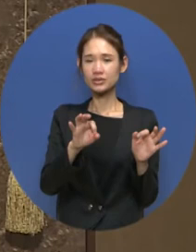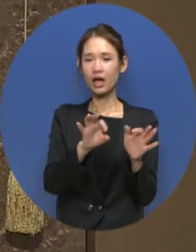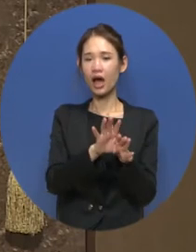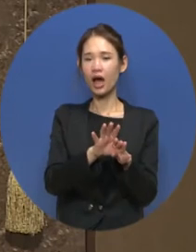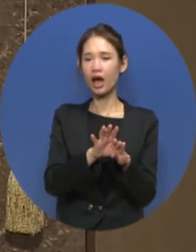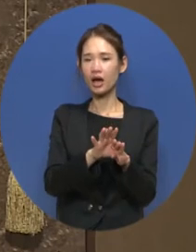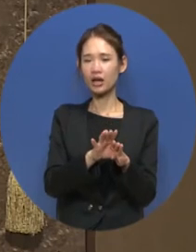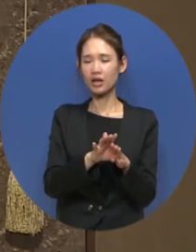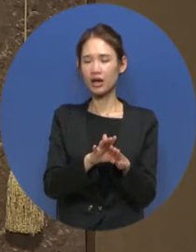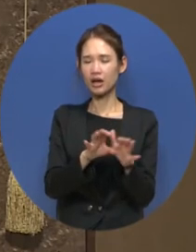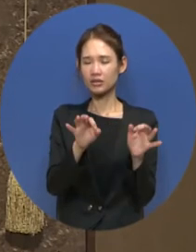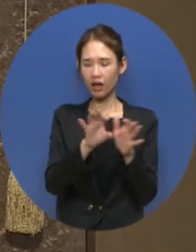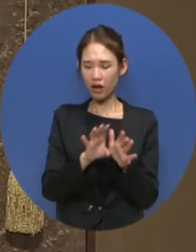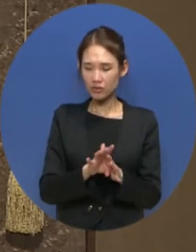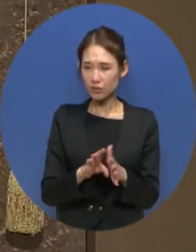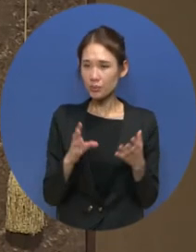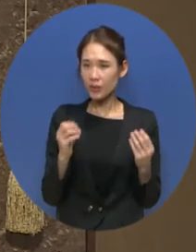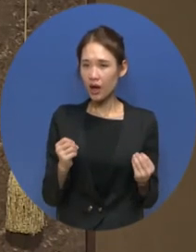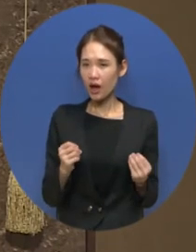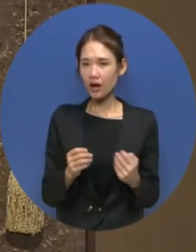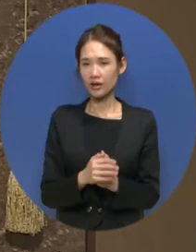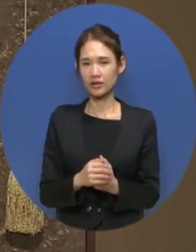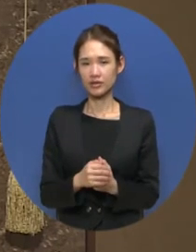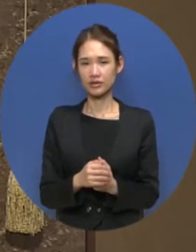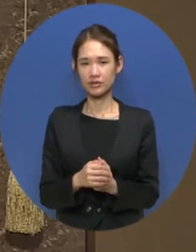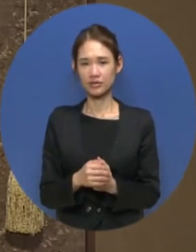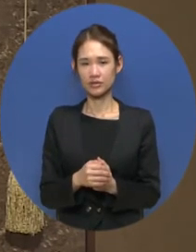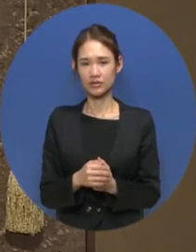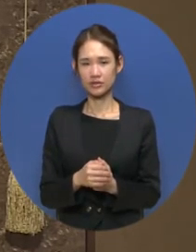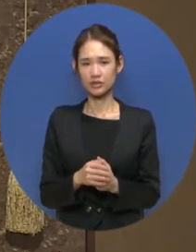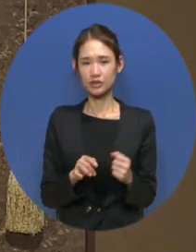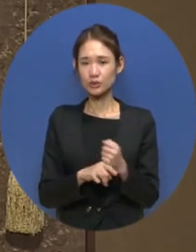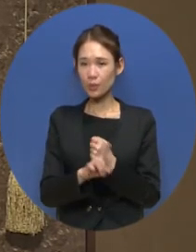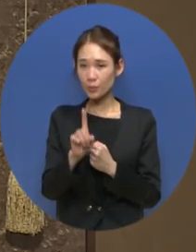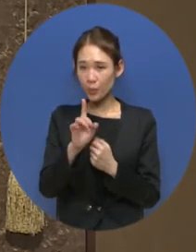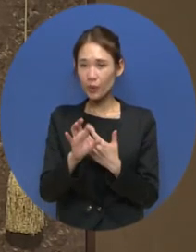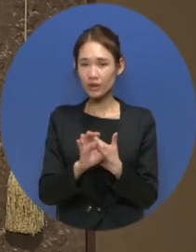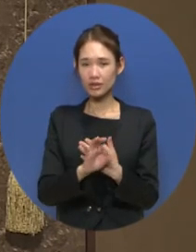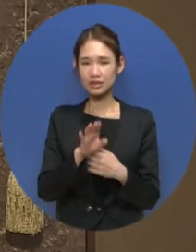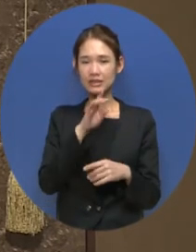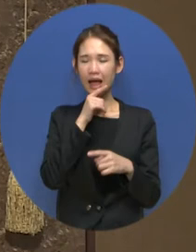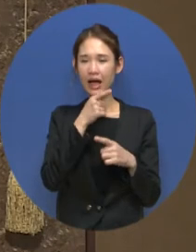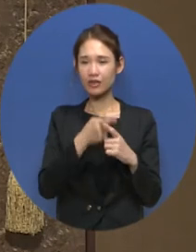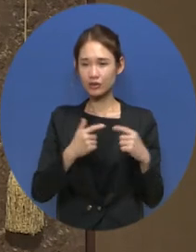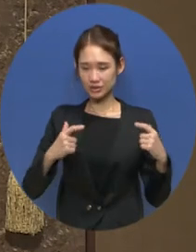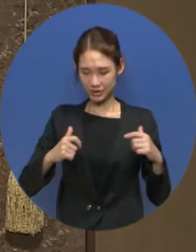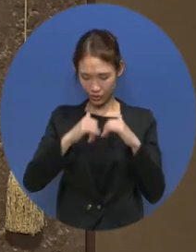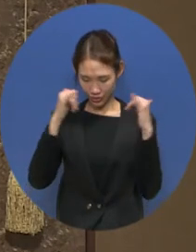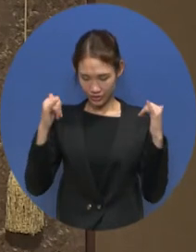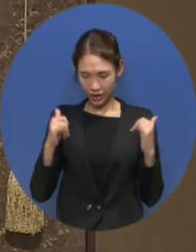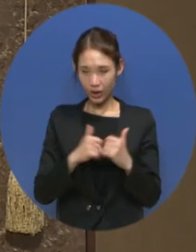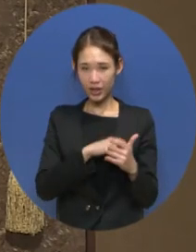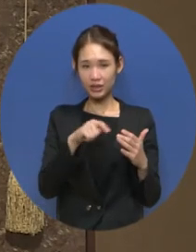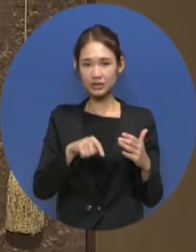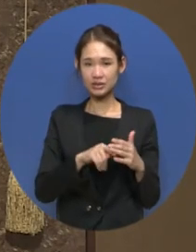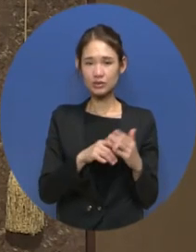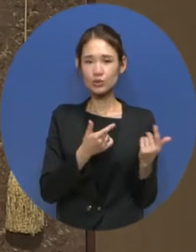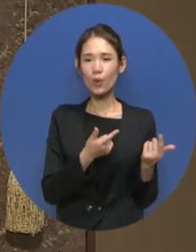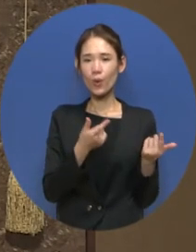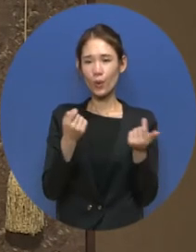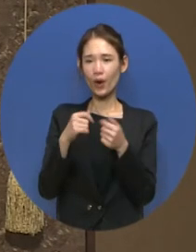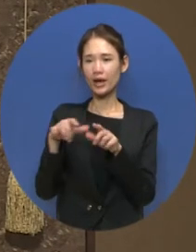없애는 주들도 되게 많이 있습니다. 왜냐하면 그들도 당연히 지역사회 안에서 비장애인과 동등하게